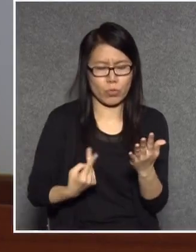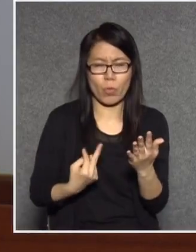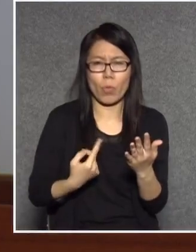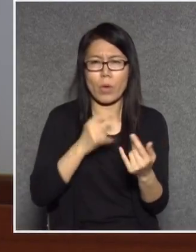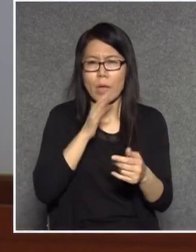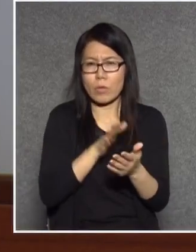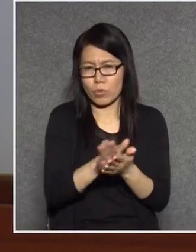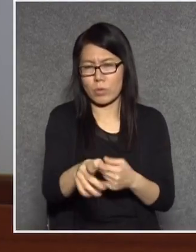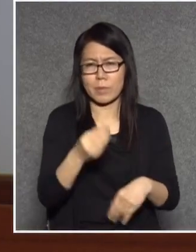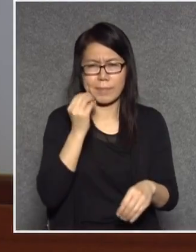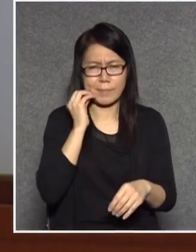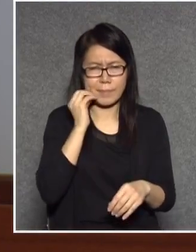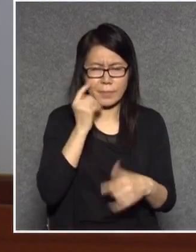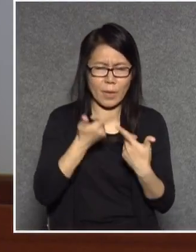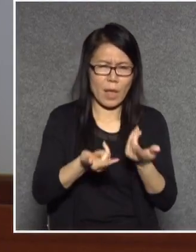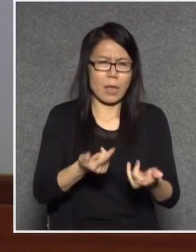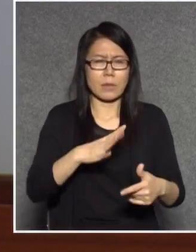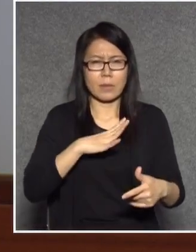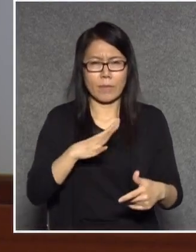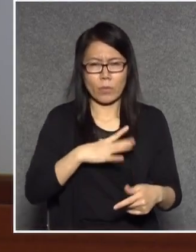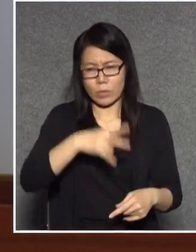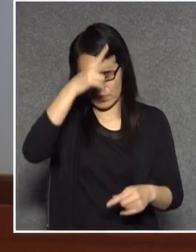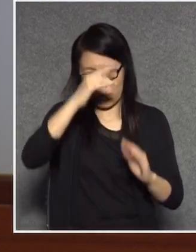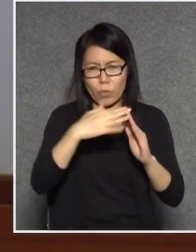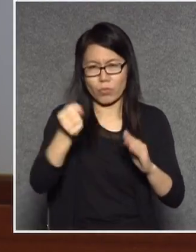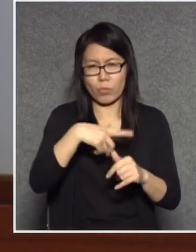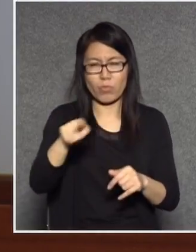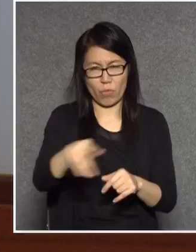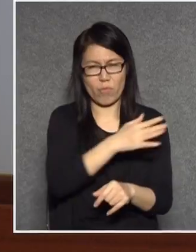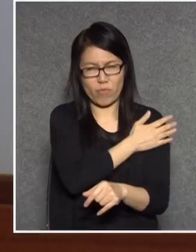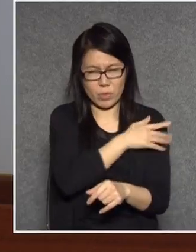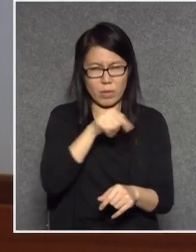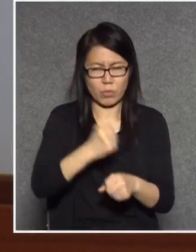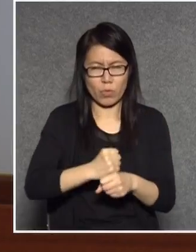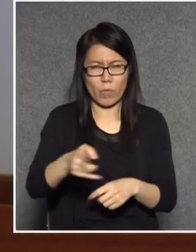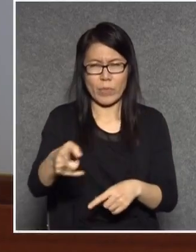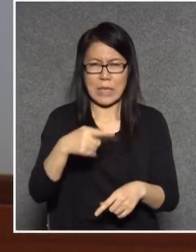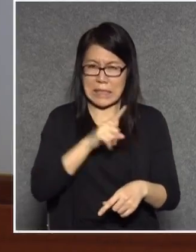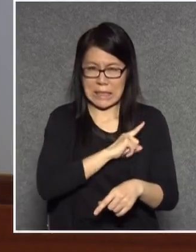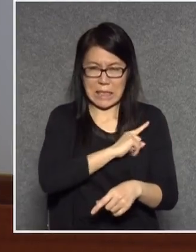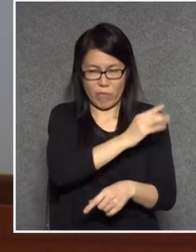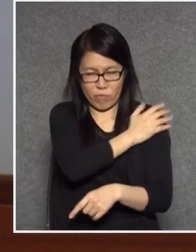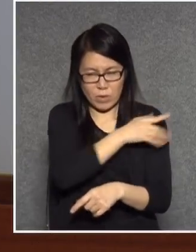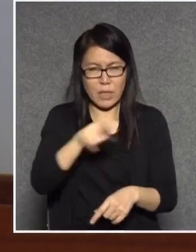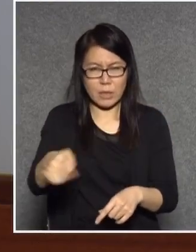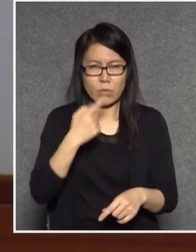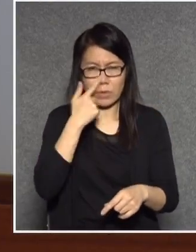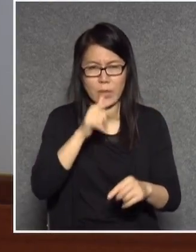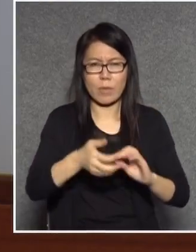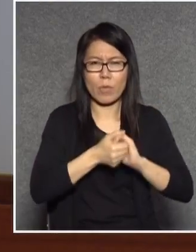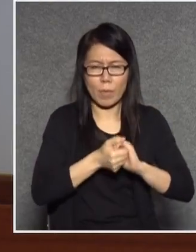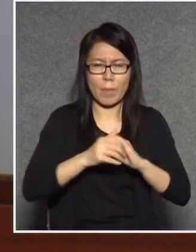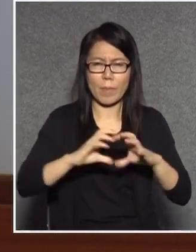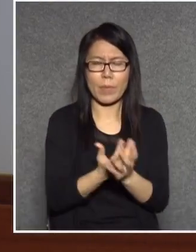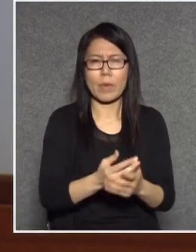常尷尬的局面。局長是罪魁禍首，局長是難辭其咎，所以新民主同盟認為蘇錦良